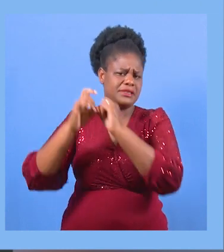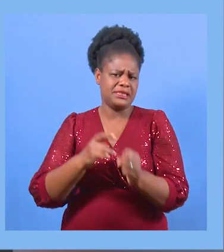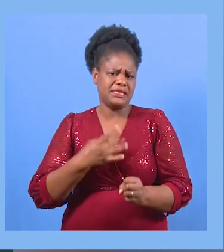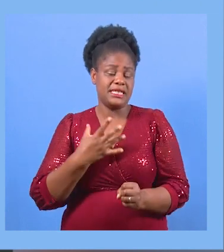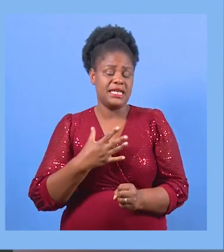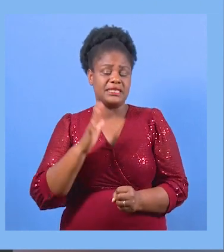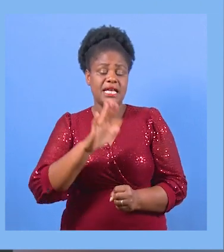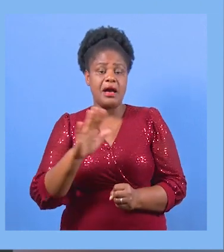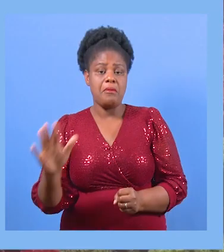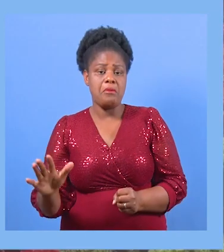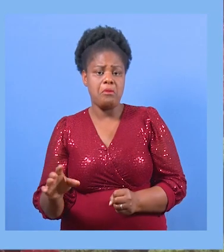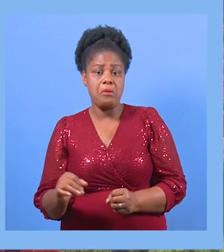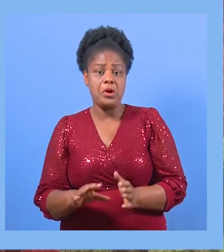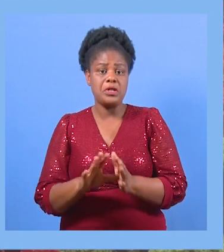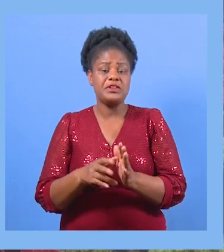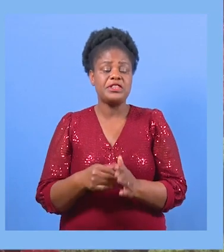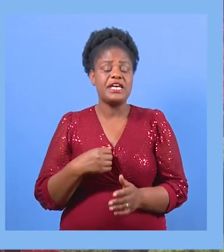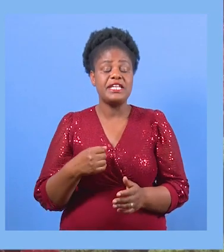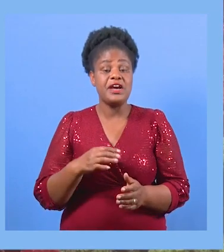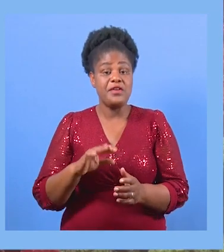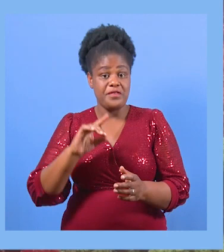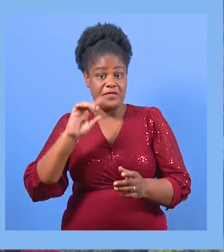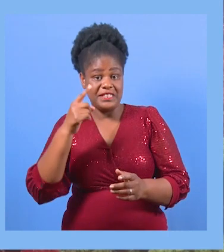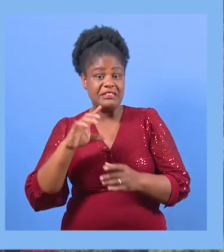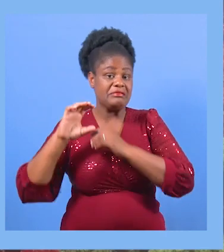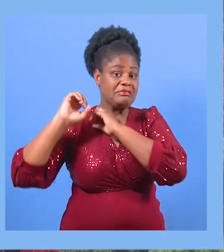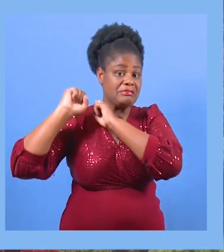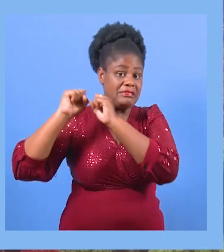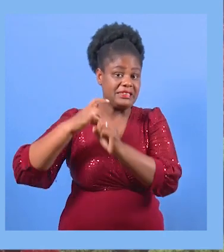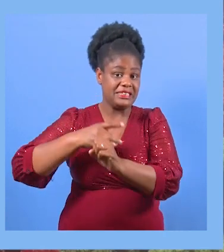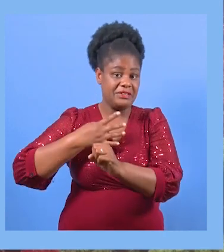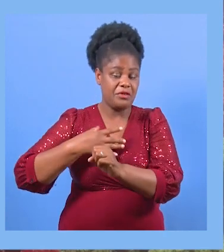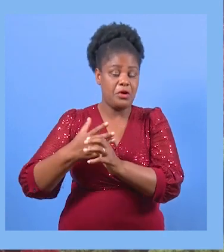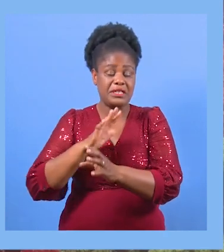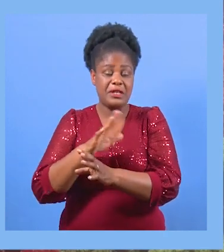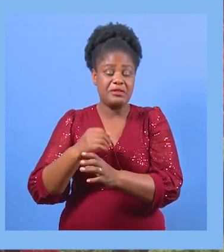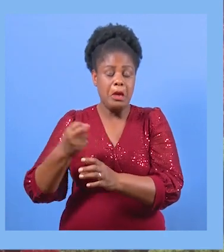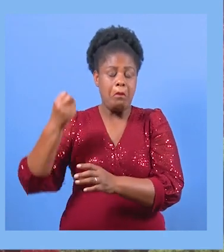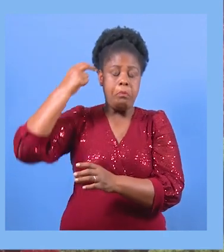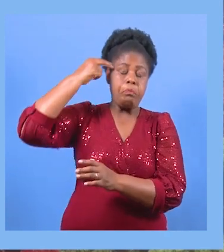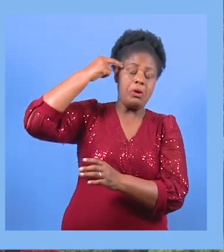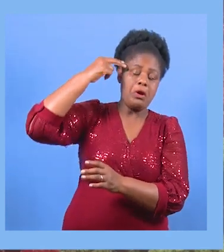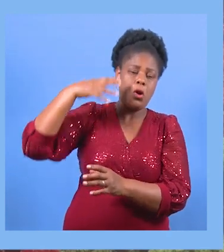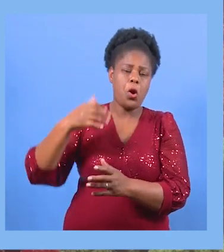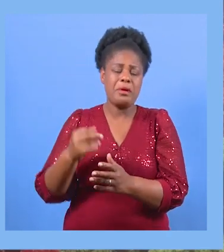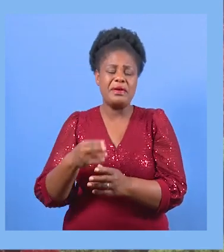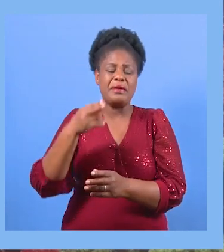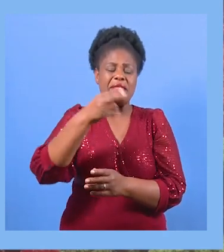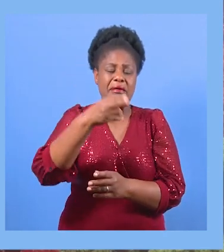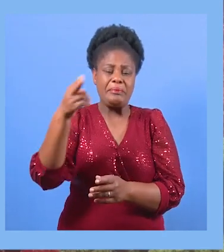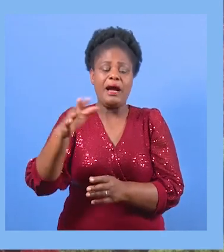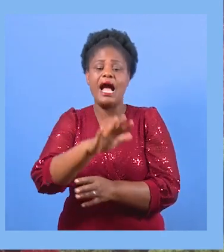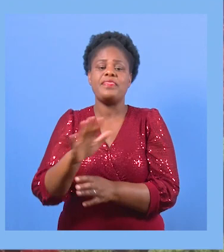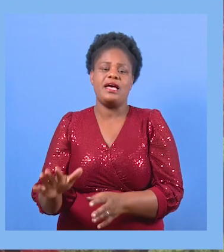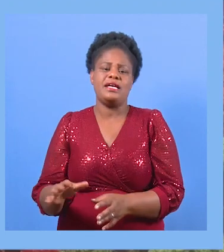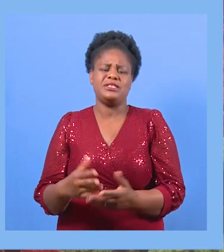kuti kuzviuraya wouraya vamwe, iko kakufaka. Mweya here wasumuka? Pane zviri kuitwa